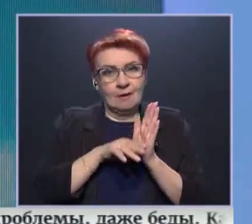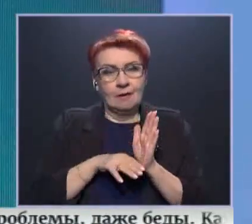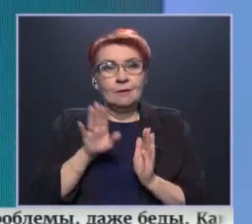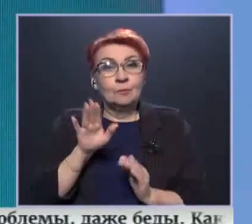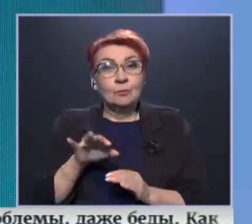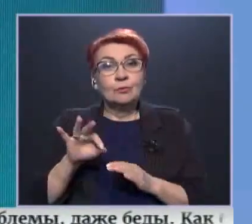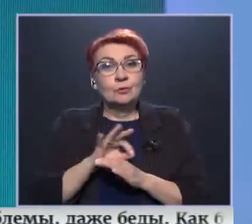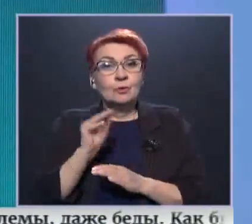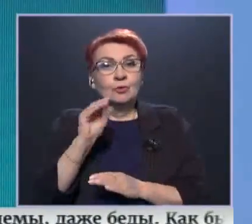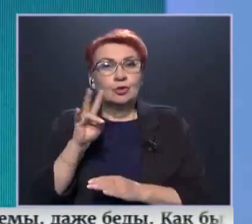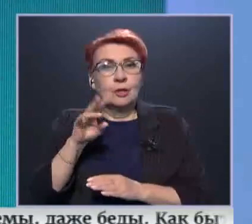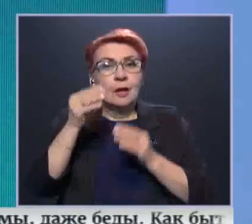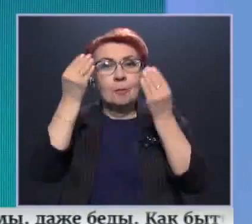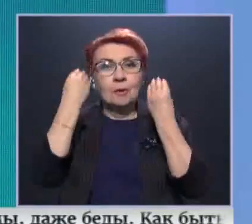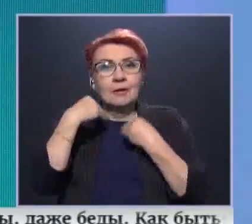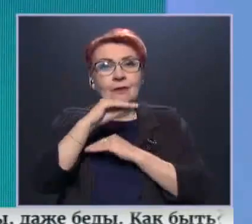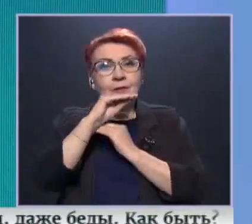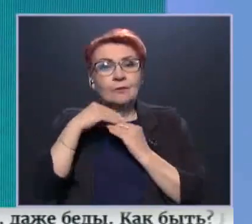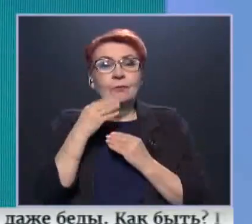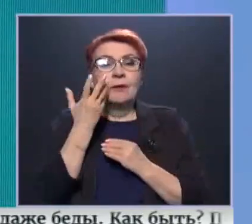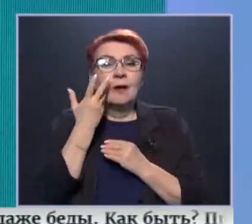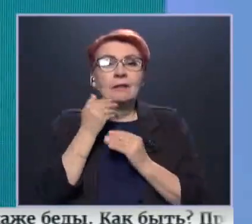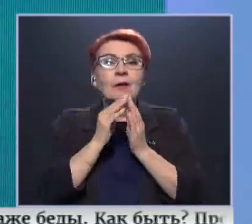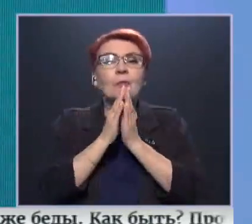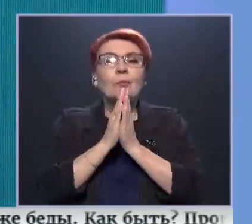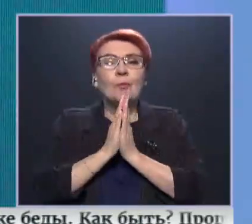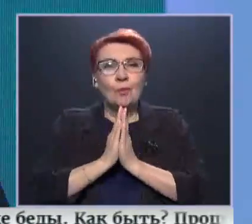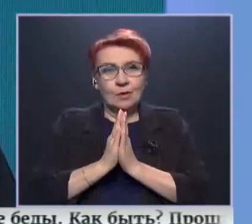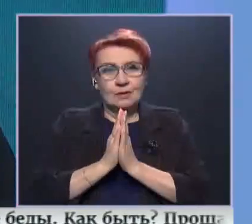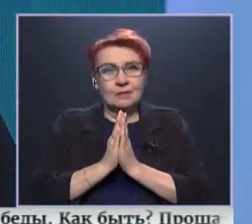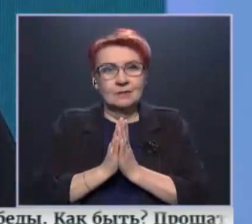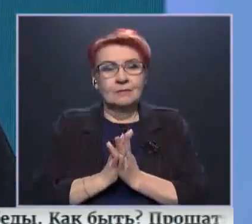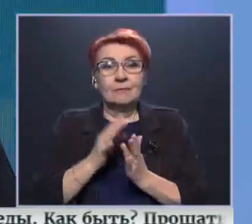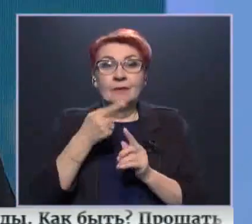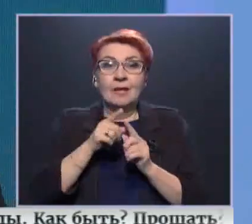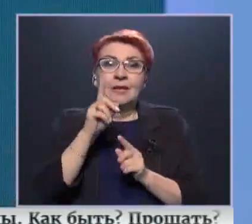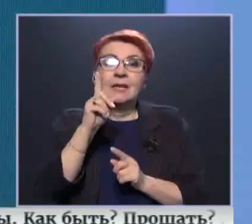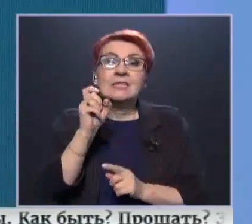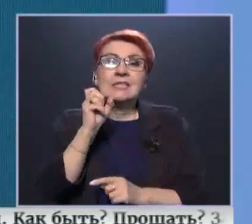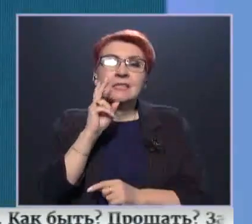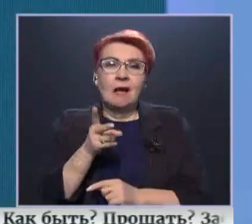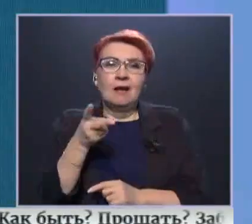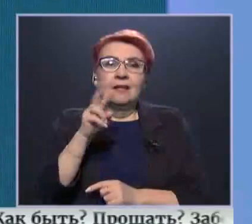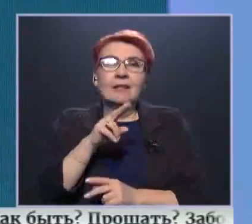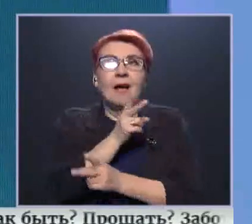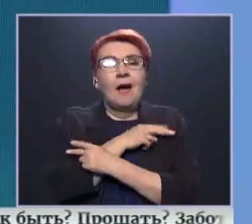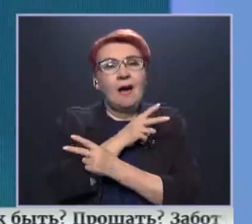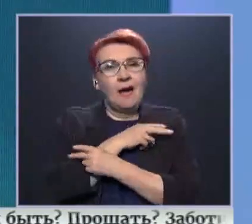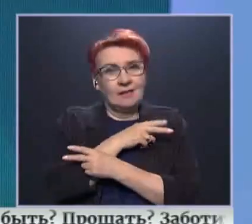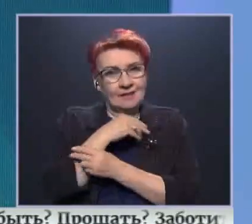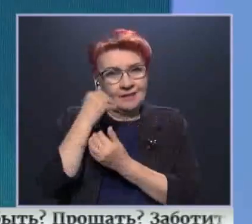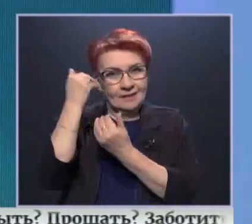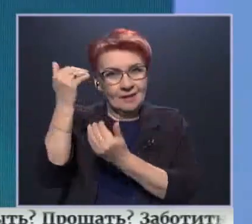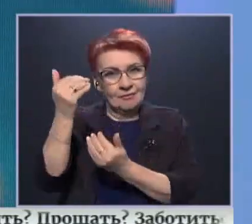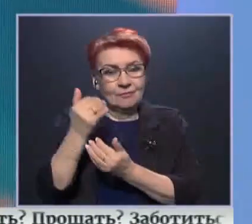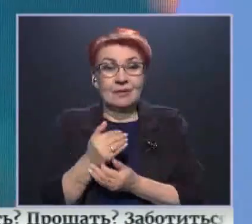жена покрывает голову, когда молится. И это знак для ангелов. Тут два момента есть, как минимум,